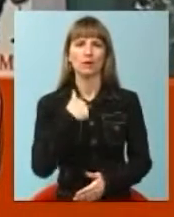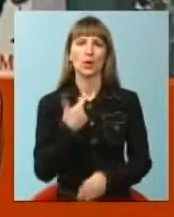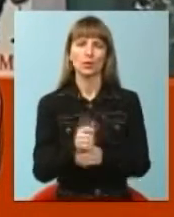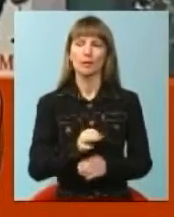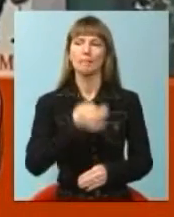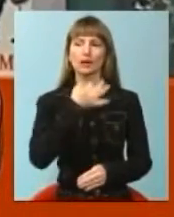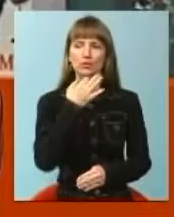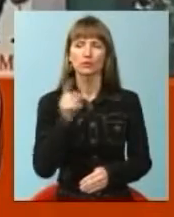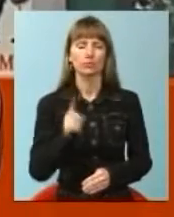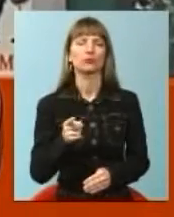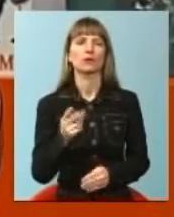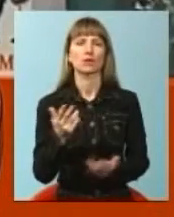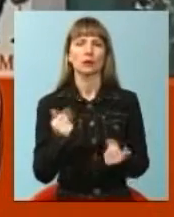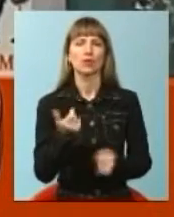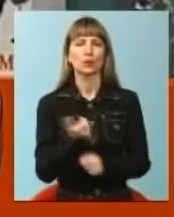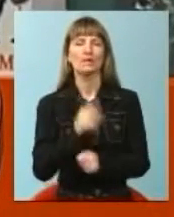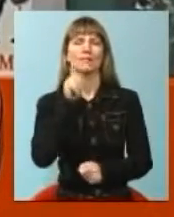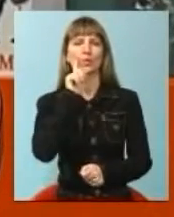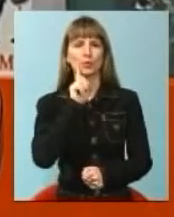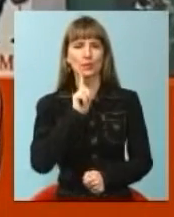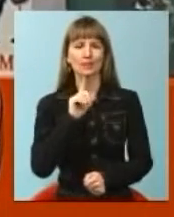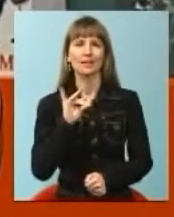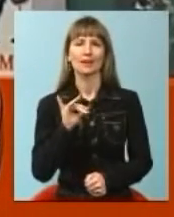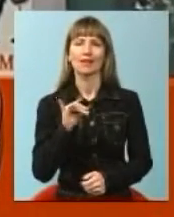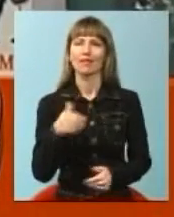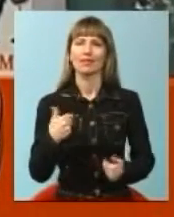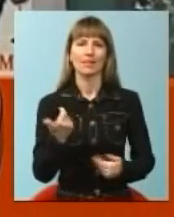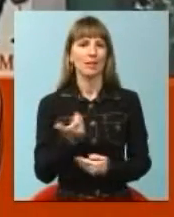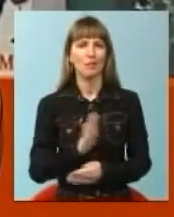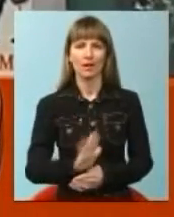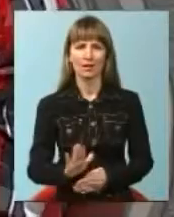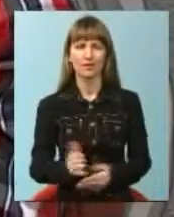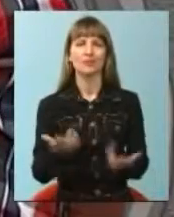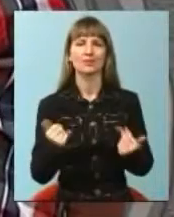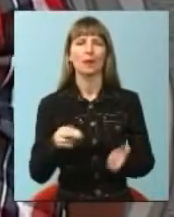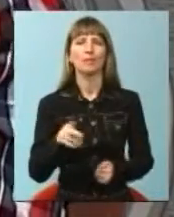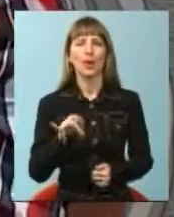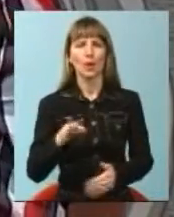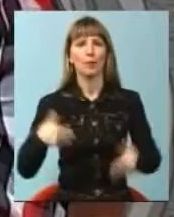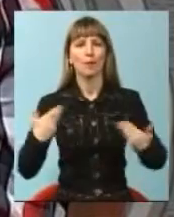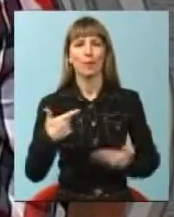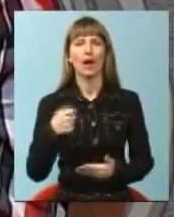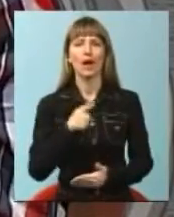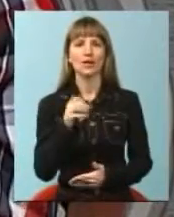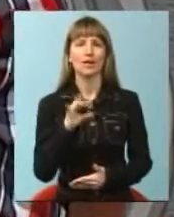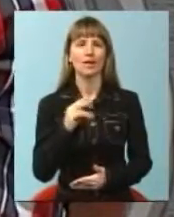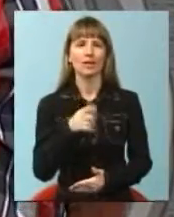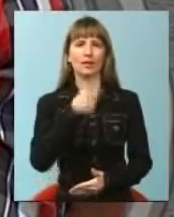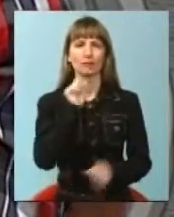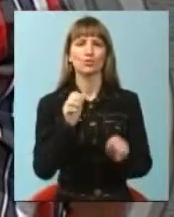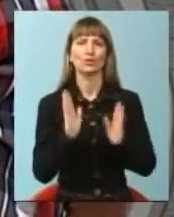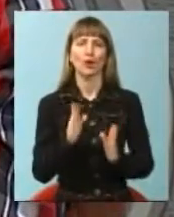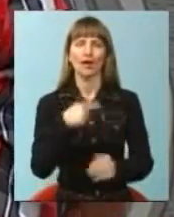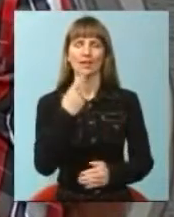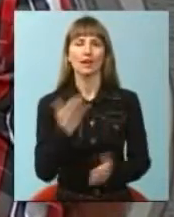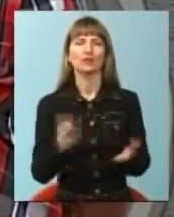дуже подобаються, тому що зазвичай вони дуже смачні, але не дуже корисні. Так, дійсно, про користь газованих напоїв можна тільки говорити. Як